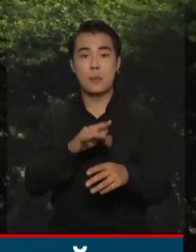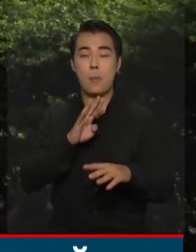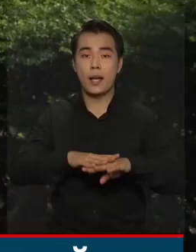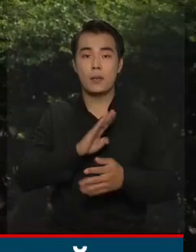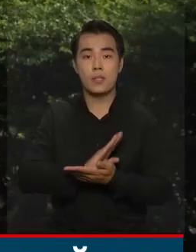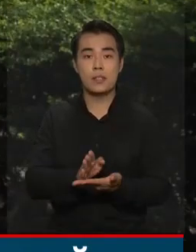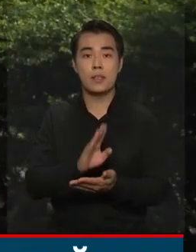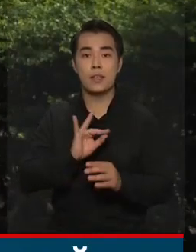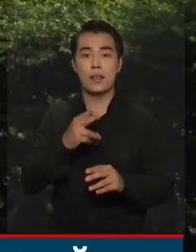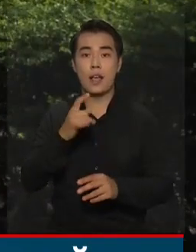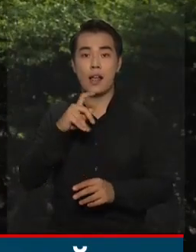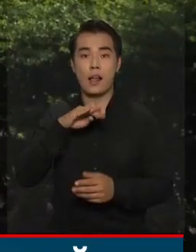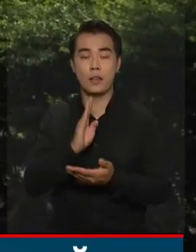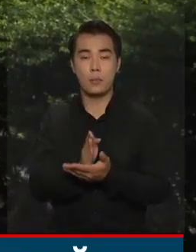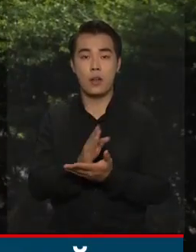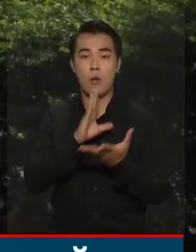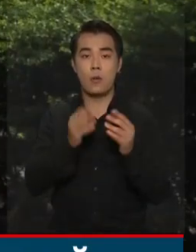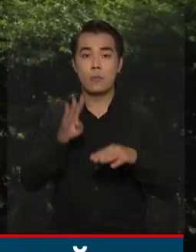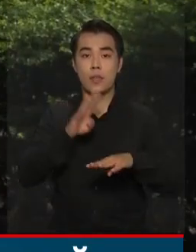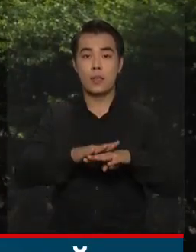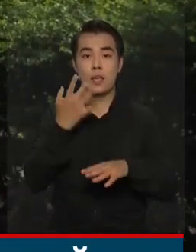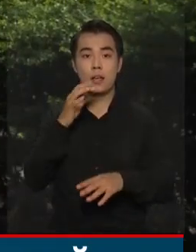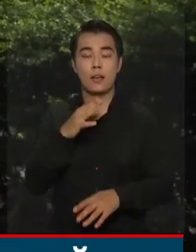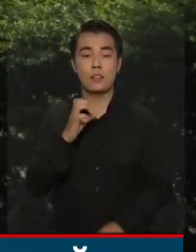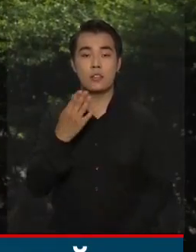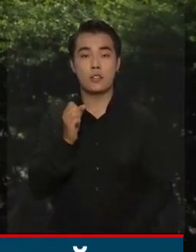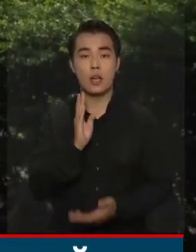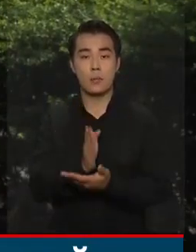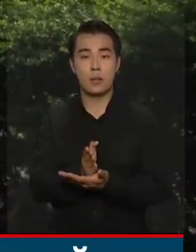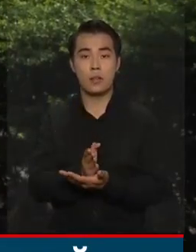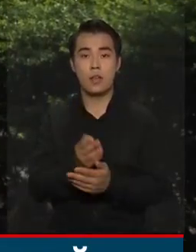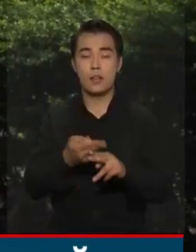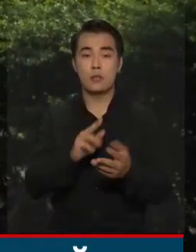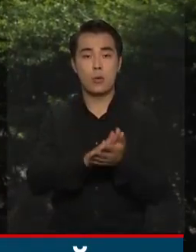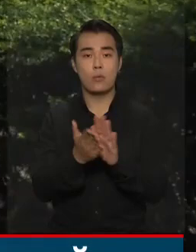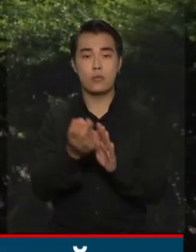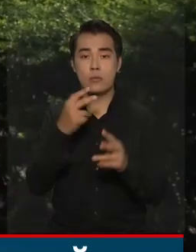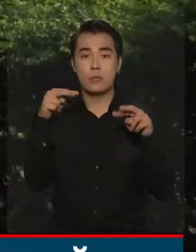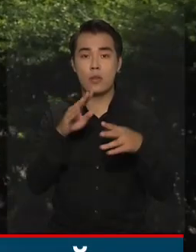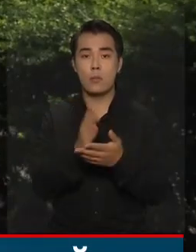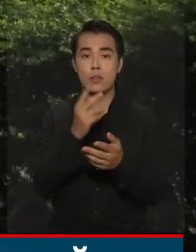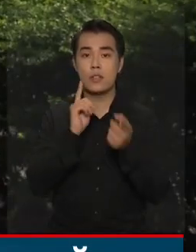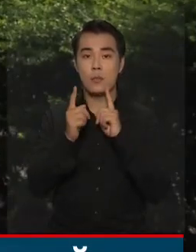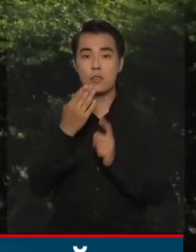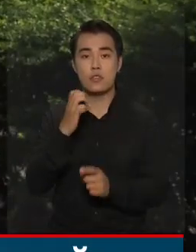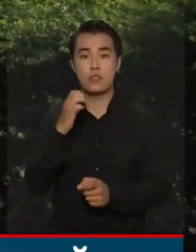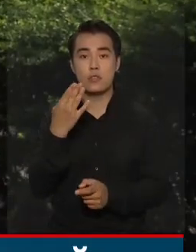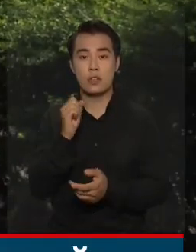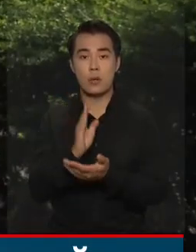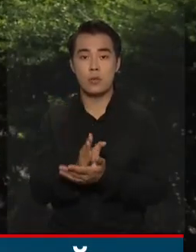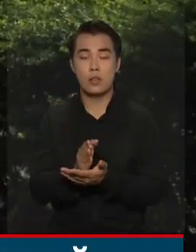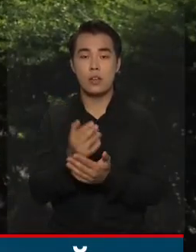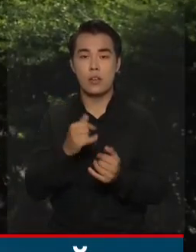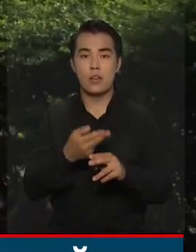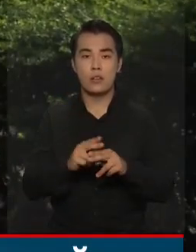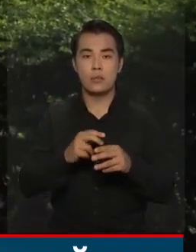гарантия Эксимбанка Америки, да, Соединенных Штатов. Это значит, что договор будет еще рассмотрен в Конгрессе США. То есть это уже серьезно,